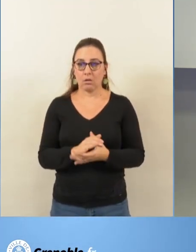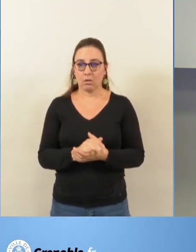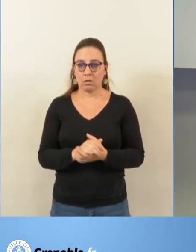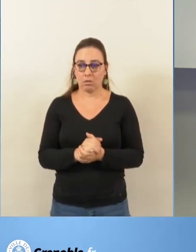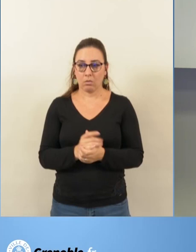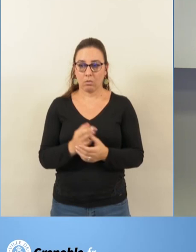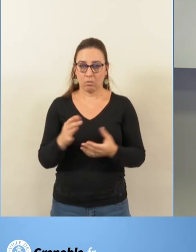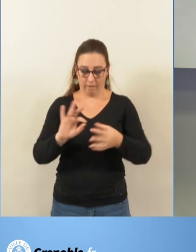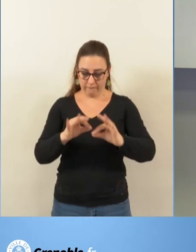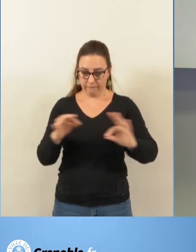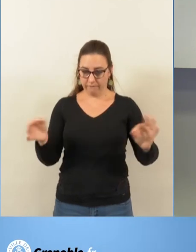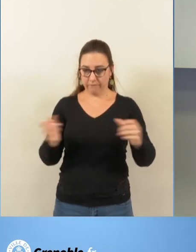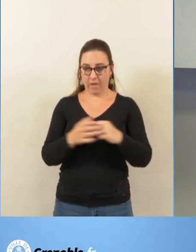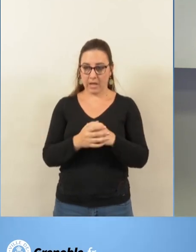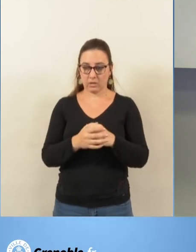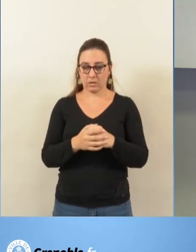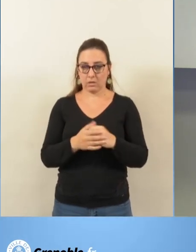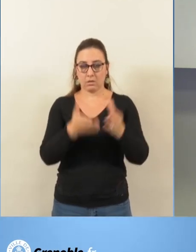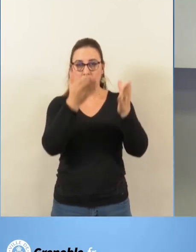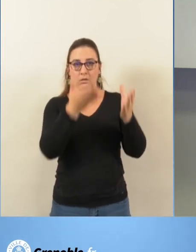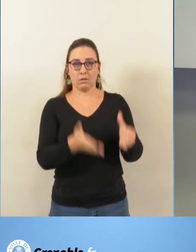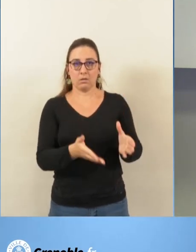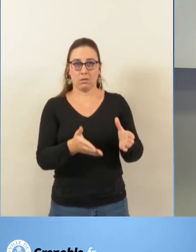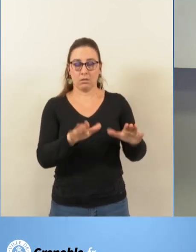décrire d'approuver le retrait